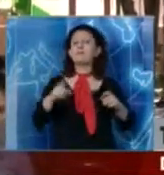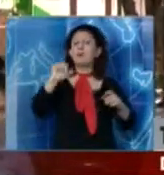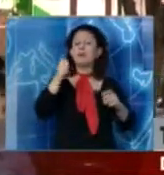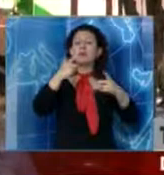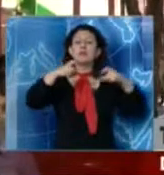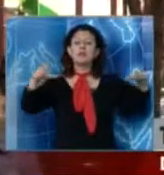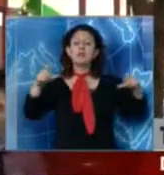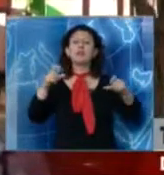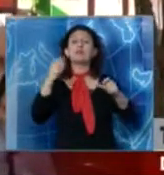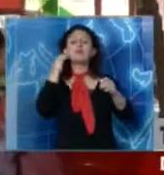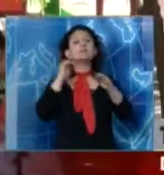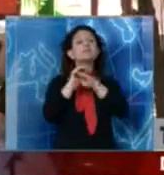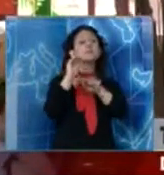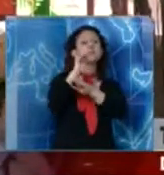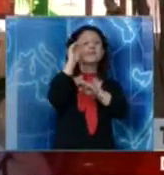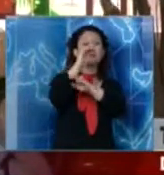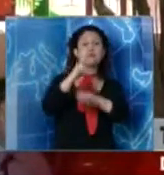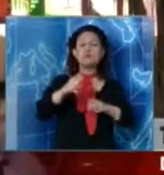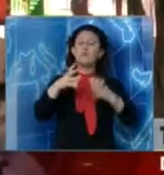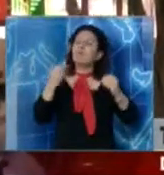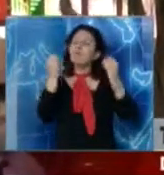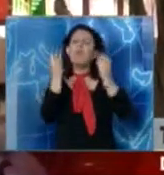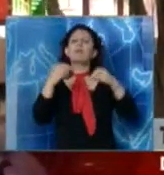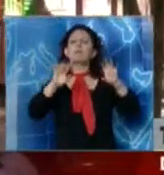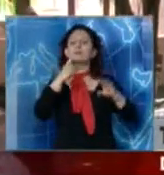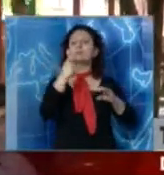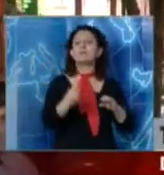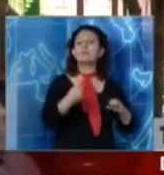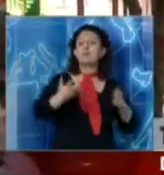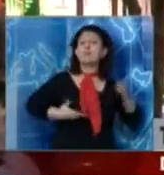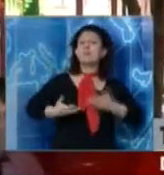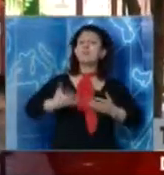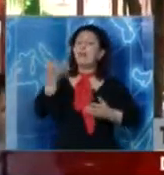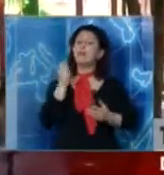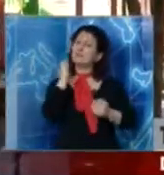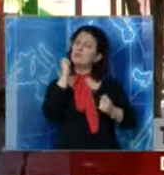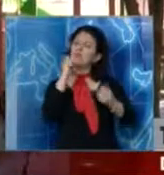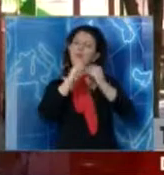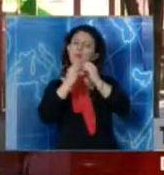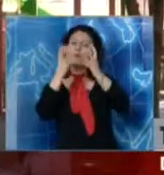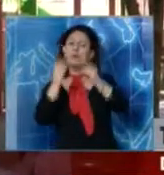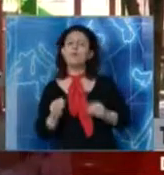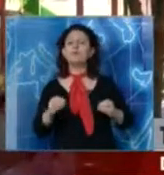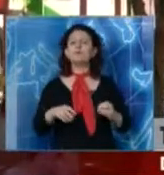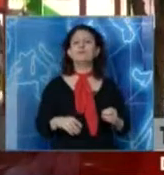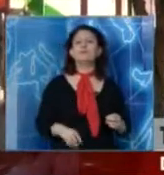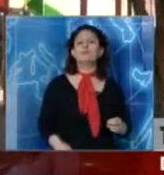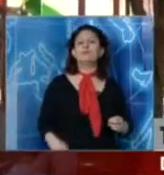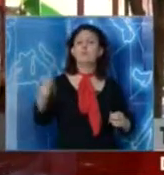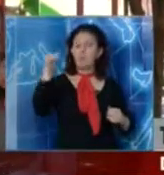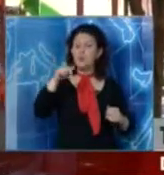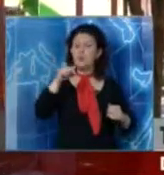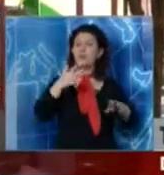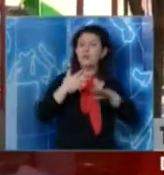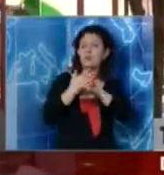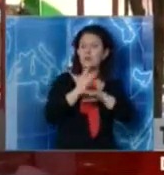gelişmesine maalesef zorluklar olmuş. Hizmet almada zorlukları olmuş. Ve